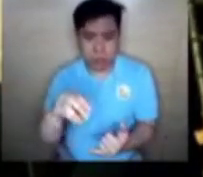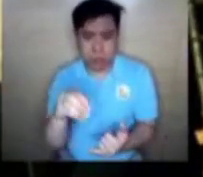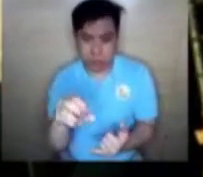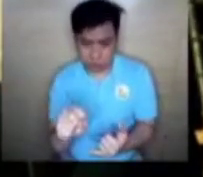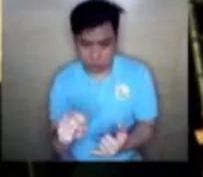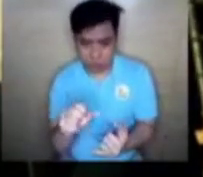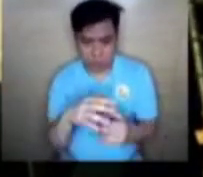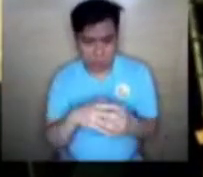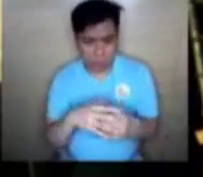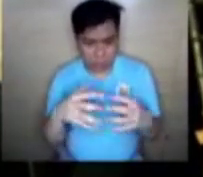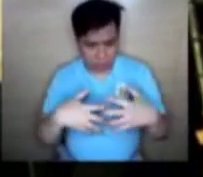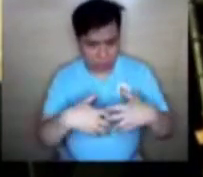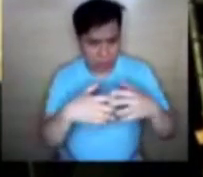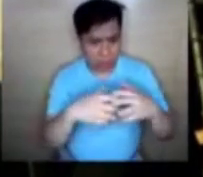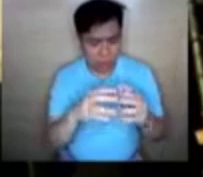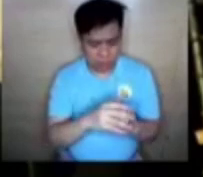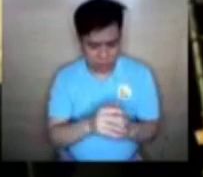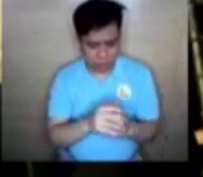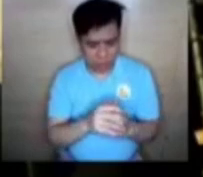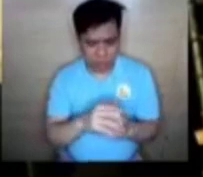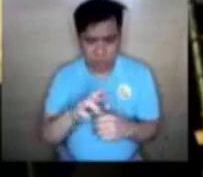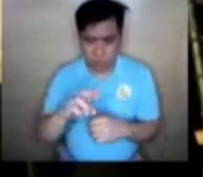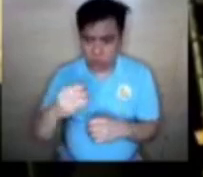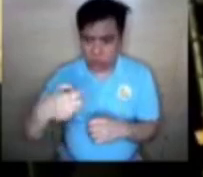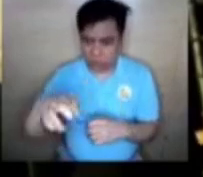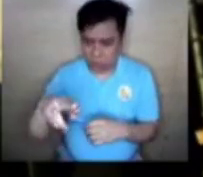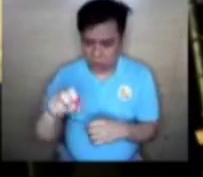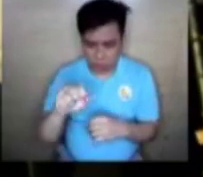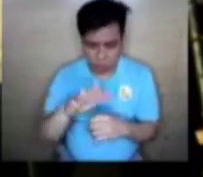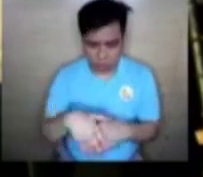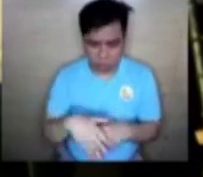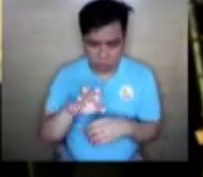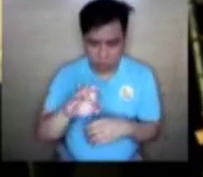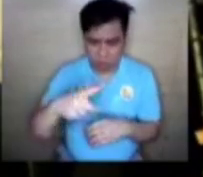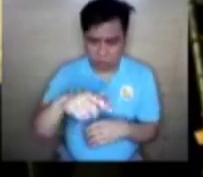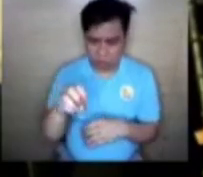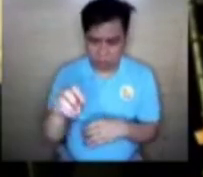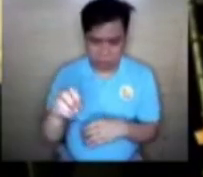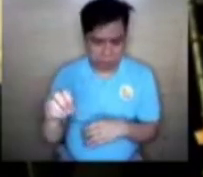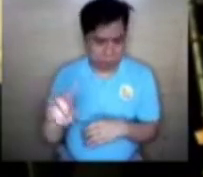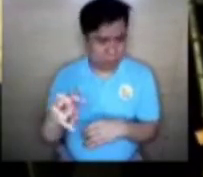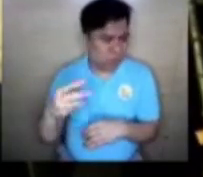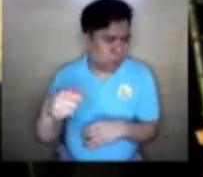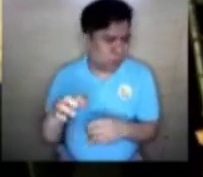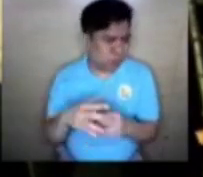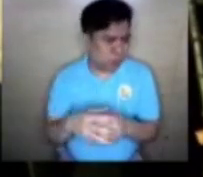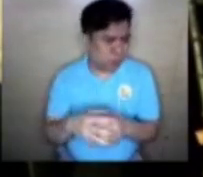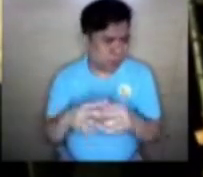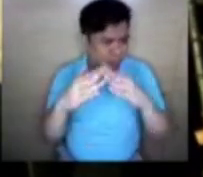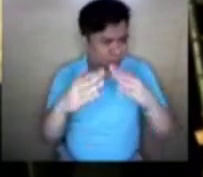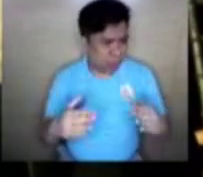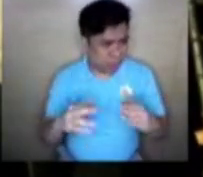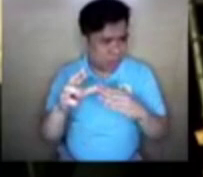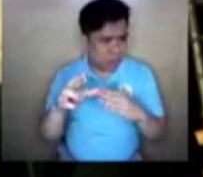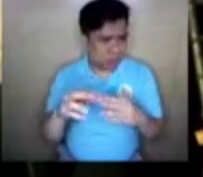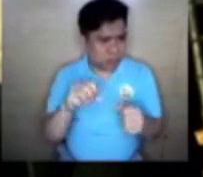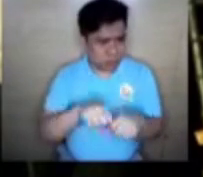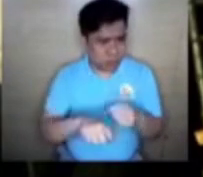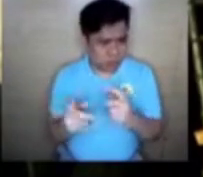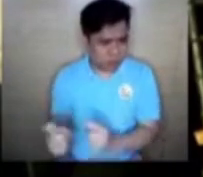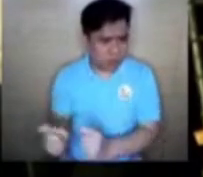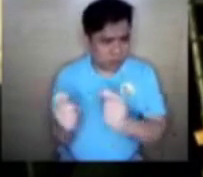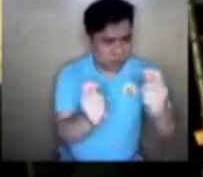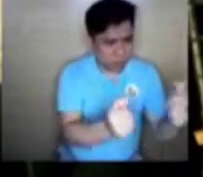ang Rosario Floodway People's Plan. Nakapaloob dito ang relokasyon ng 600 informal settler families